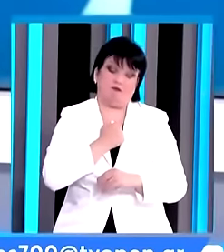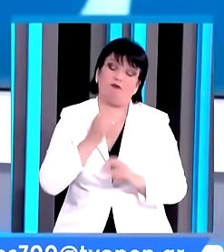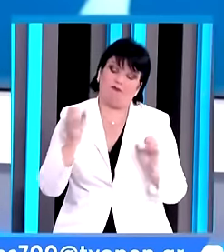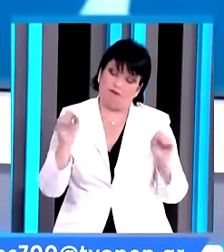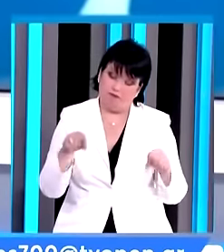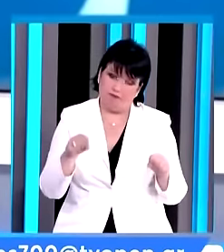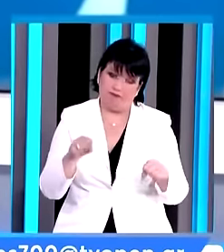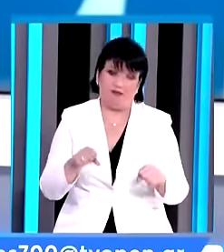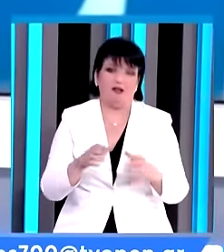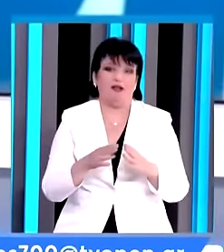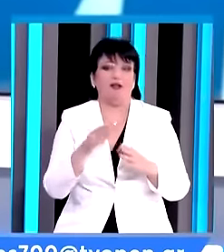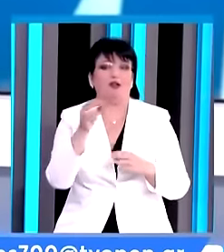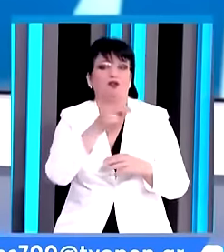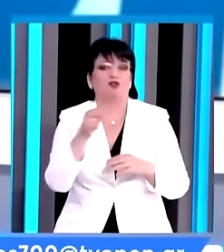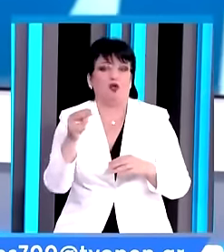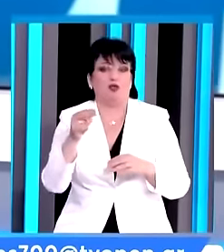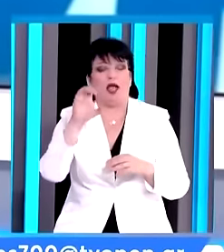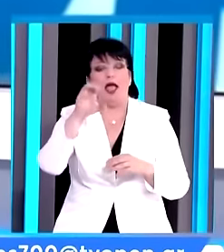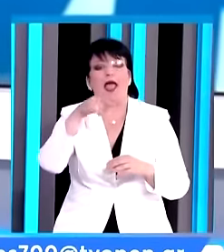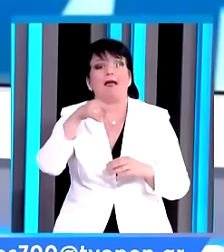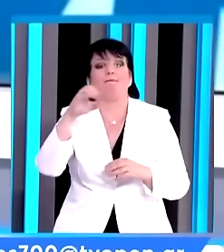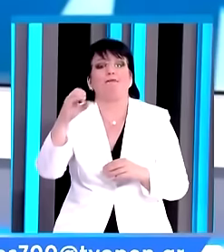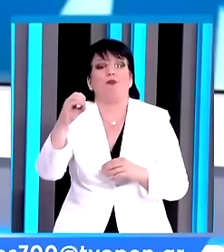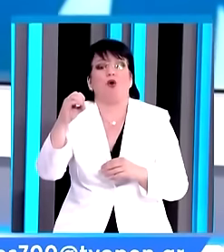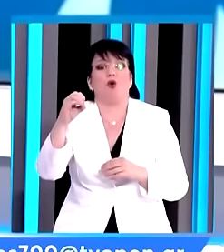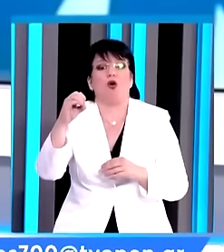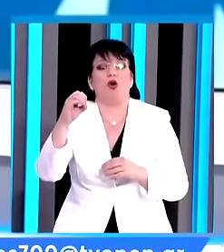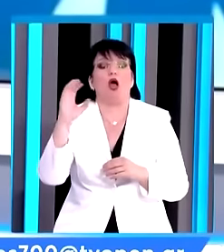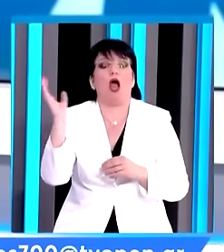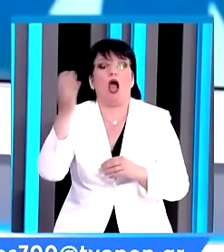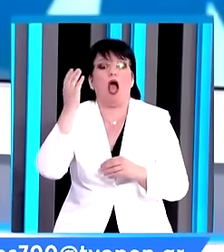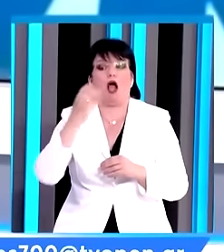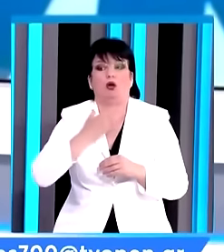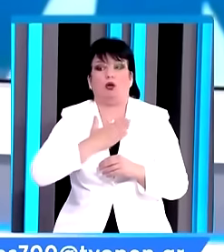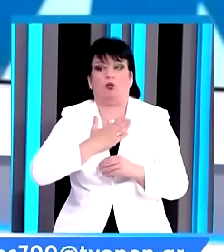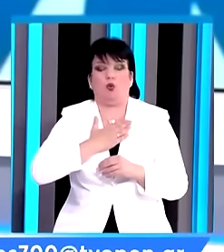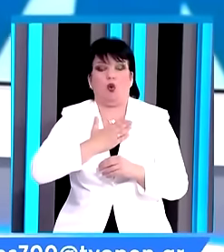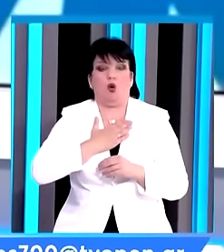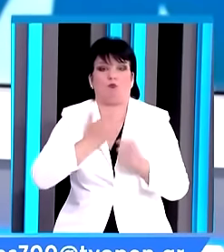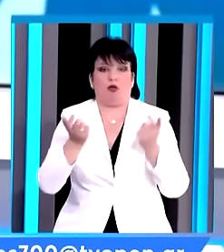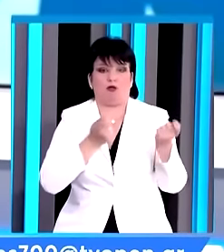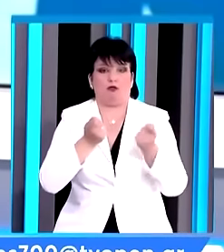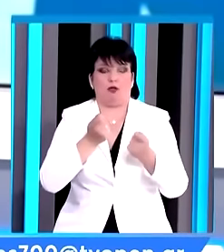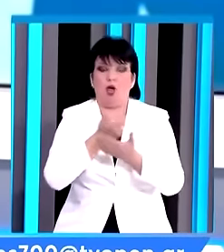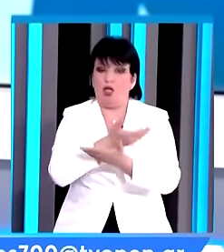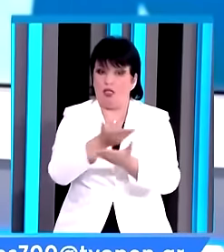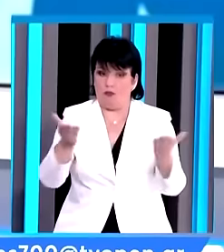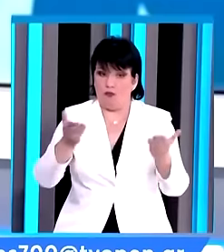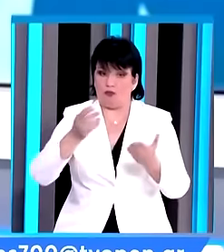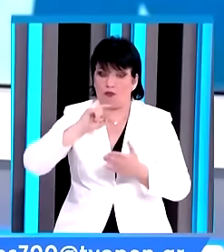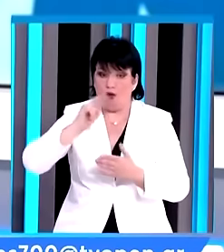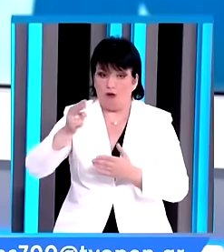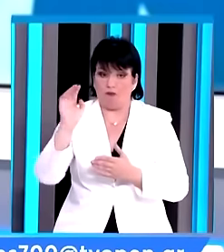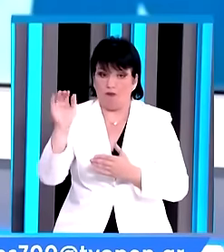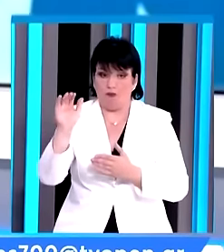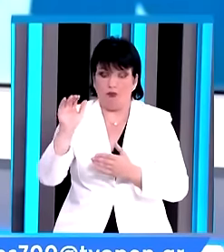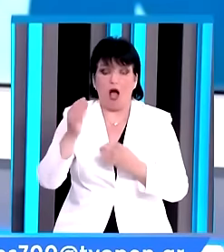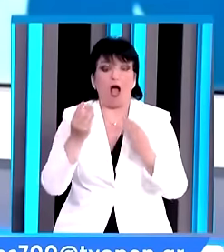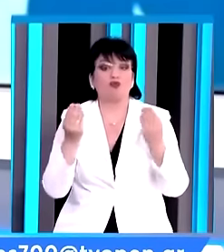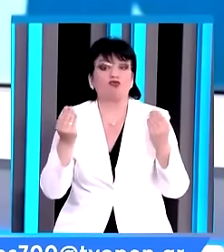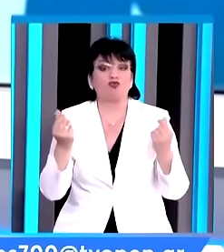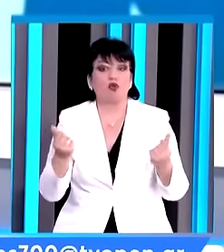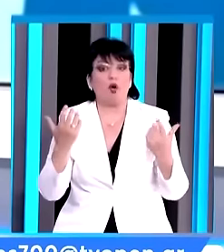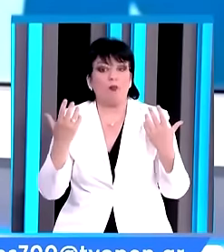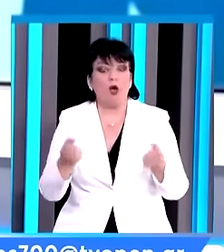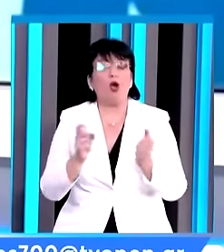Λοιπόν, το ζήτημα αυτό αφορά την ΕΠΟ. Αν περνούσε από το χέρι μας, εγώ καταθέτω τώρα δημόσια πρόταση. Και αν έχω τρόπο